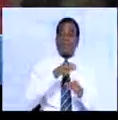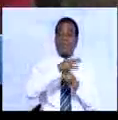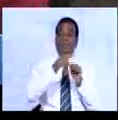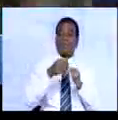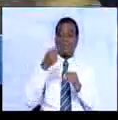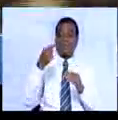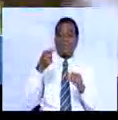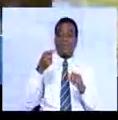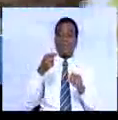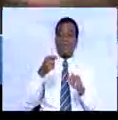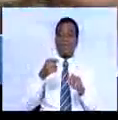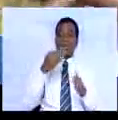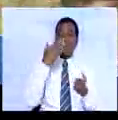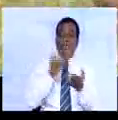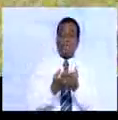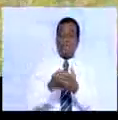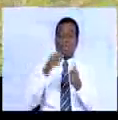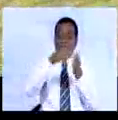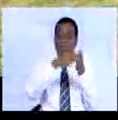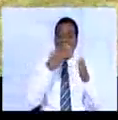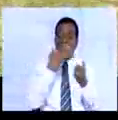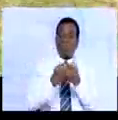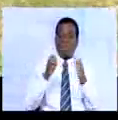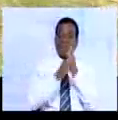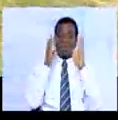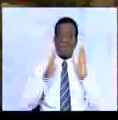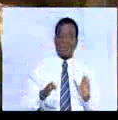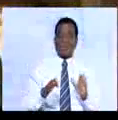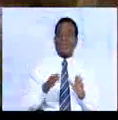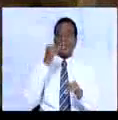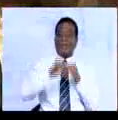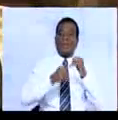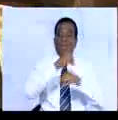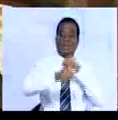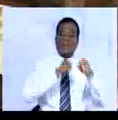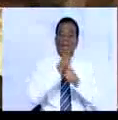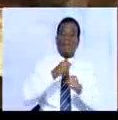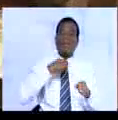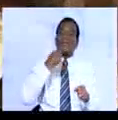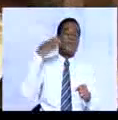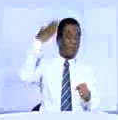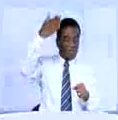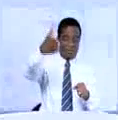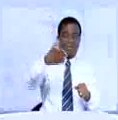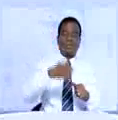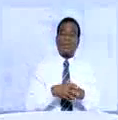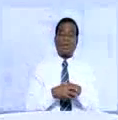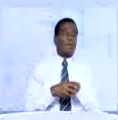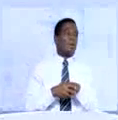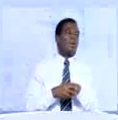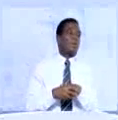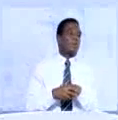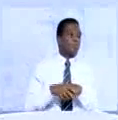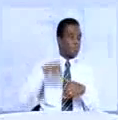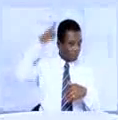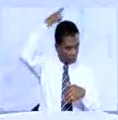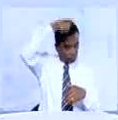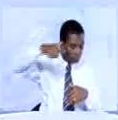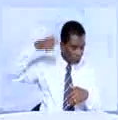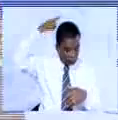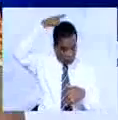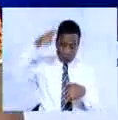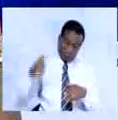paraphraser l'adage, les bons comptes font de bons élèves et seule la fin de l'année scolaire nous le dira. En Libye,